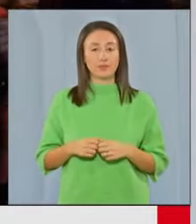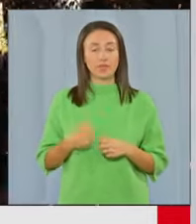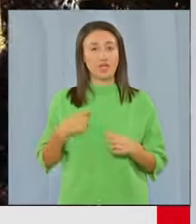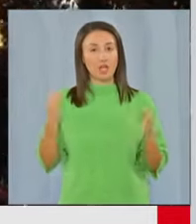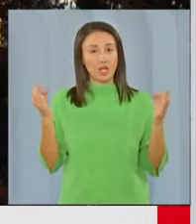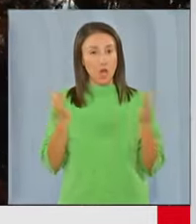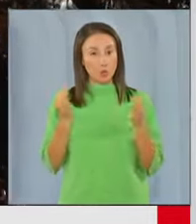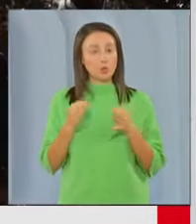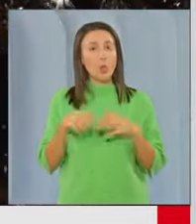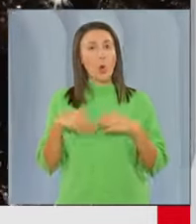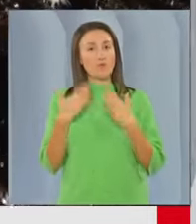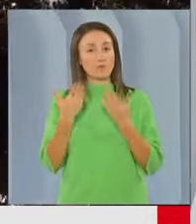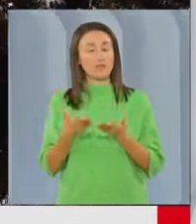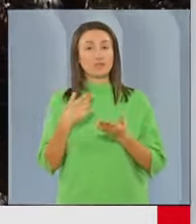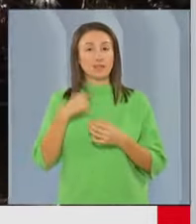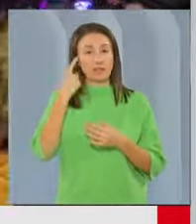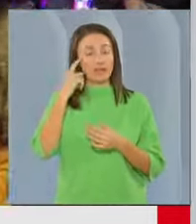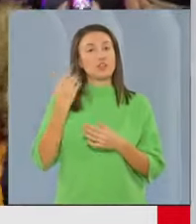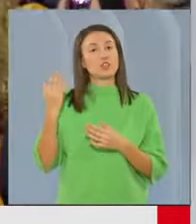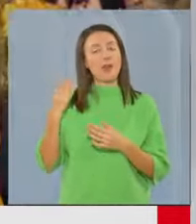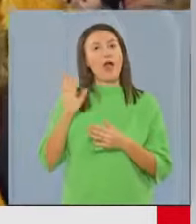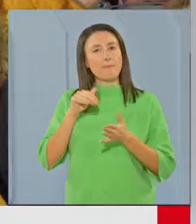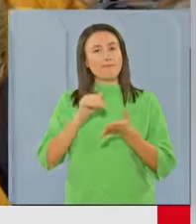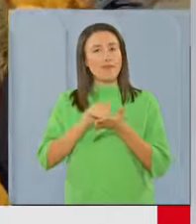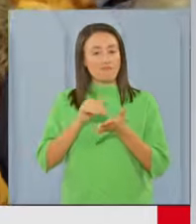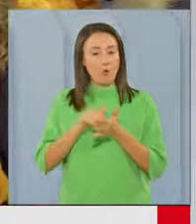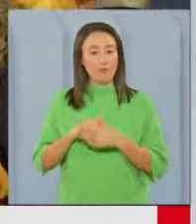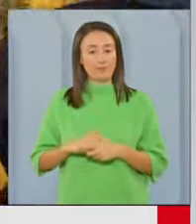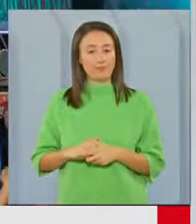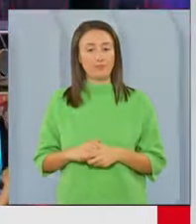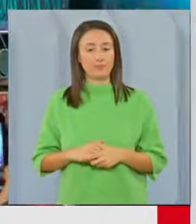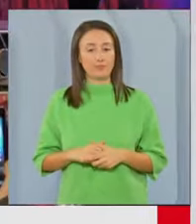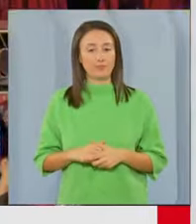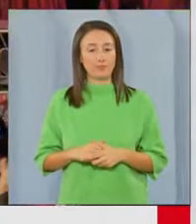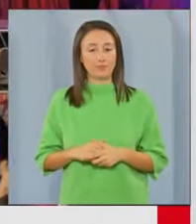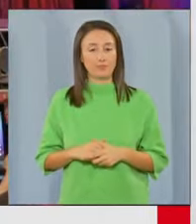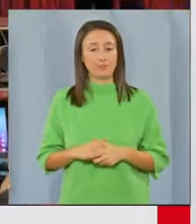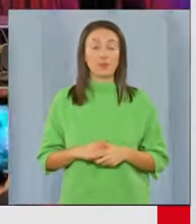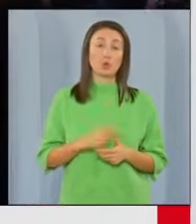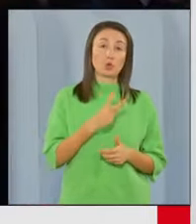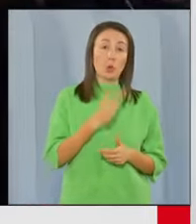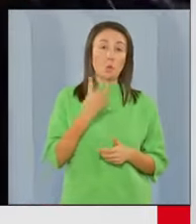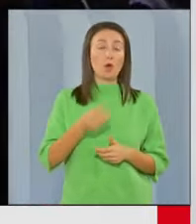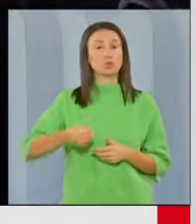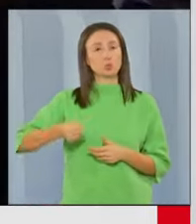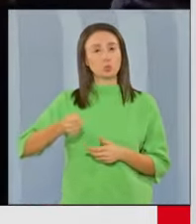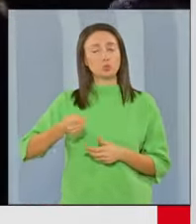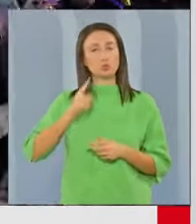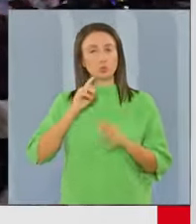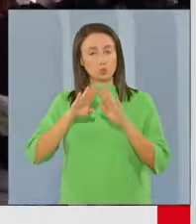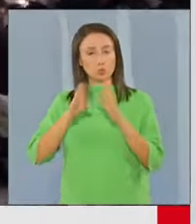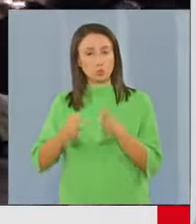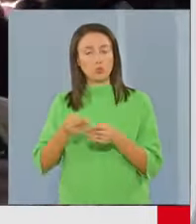reducerile ofertele și să te gândești înainte am nevoie de neapărat de nu știu De două sau patru pungi de cafea sau de